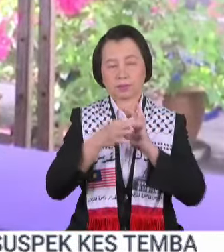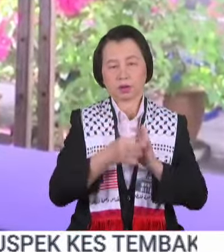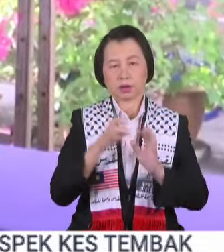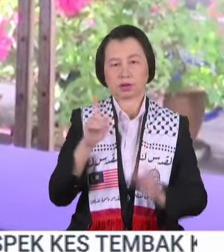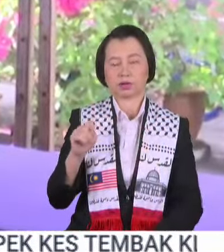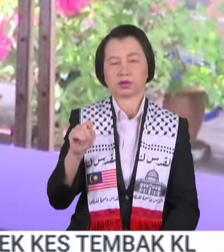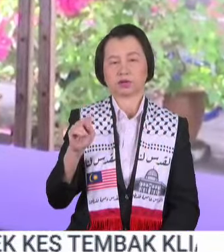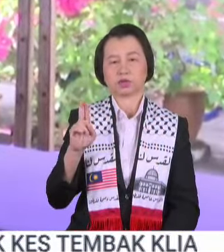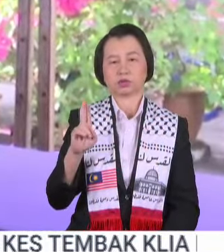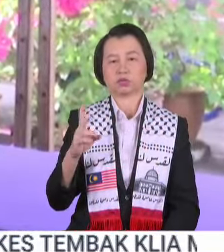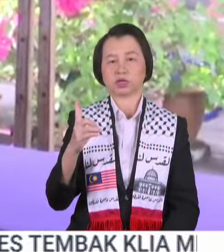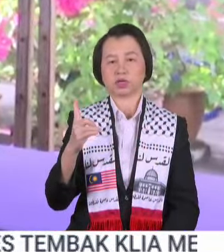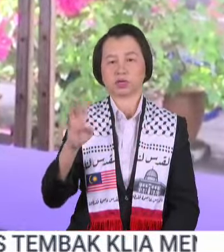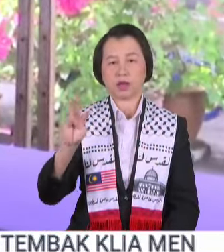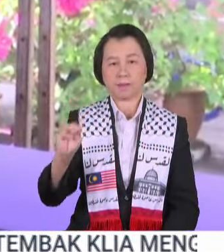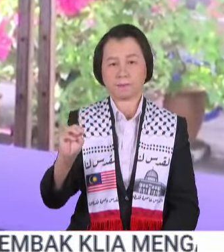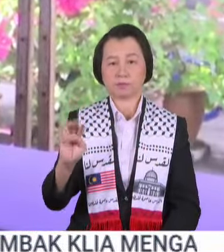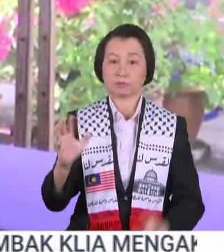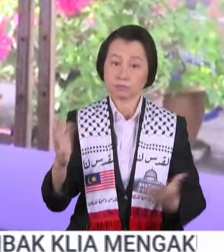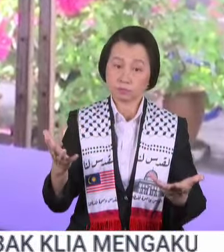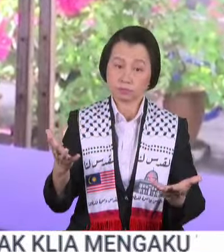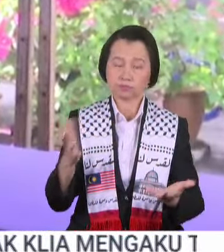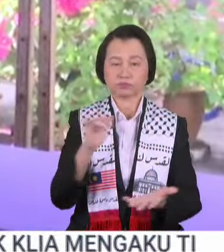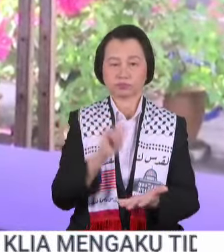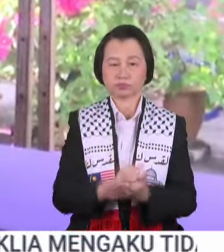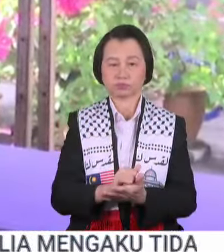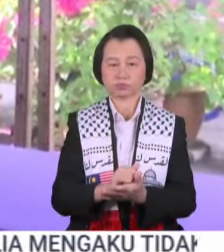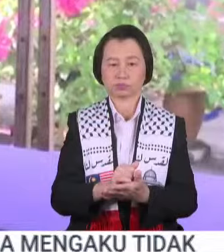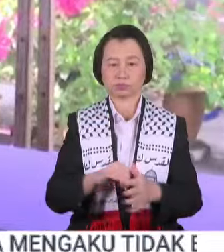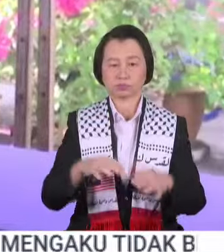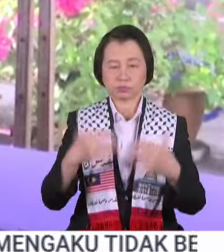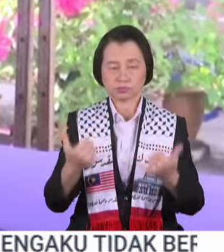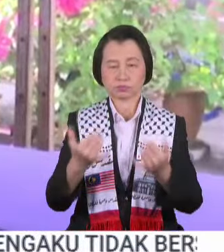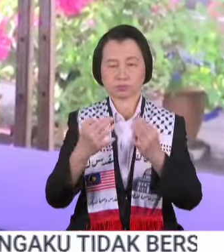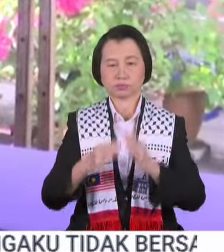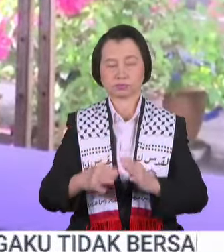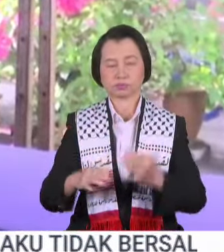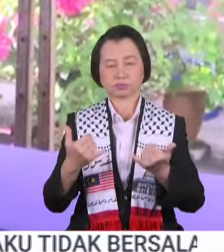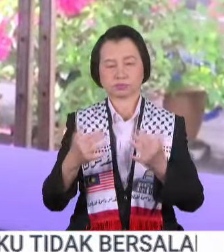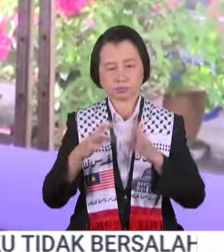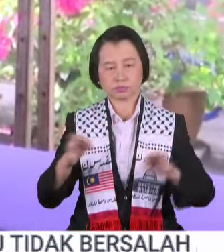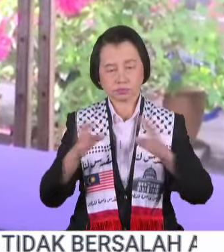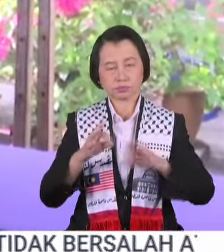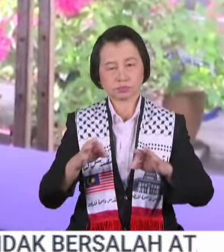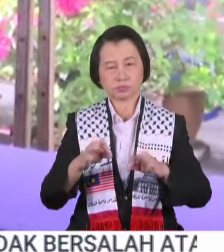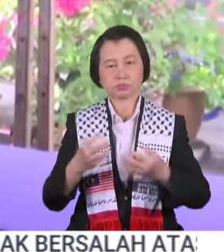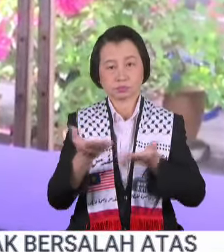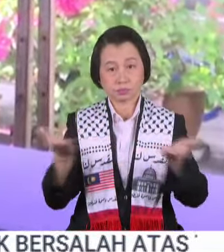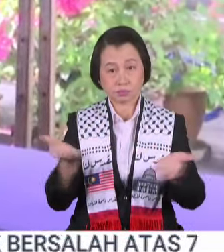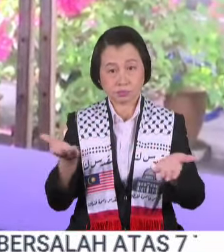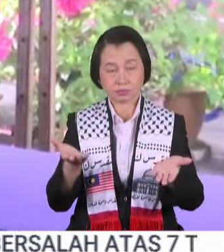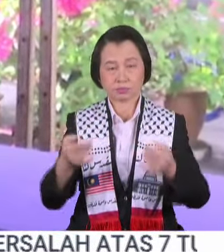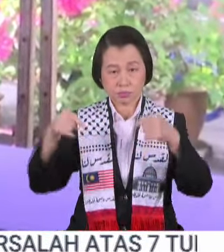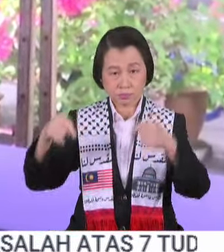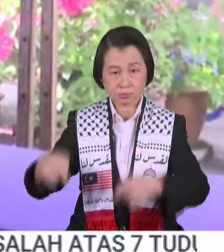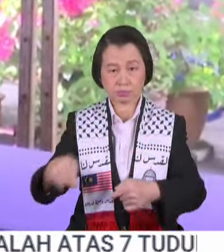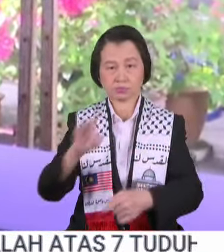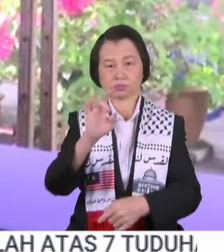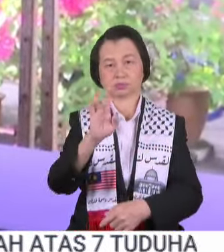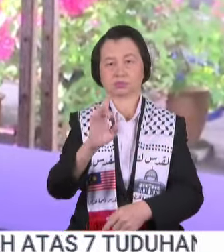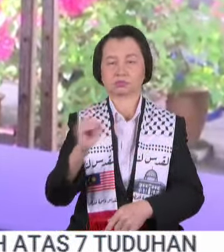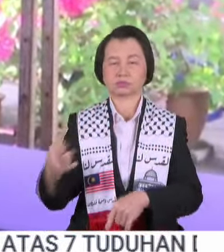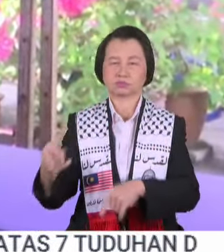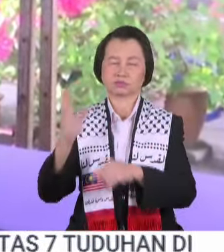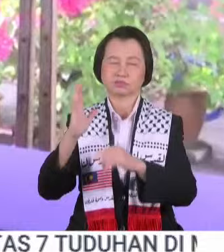Udara Diraja Malaysia TUDM. Jadi saya kira untuk perkembangan semasa di pekarangan ataupun di salah